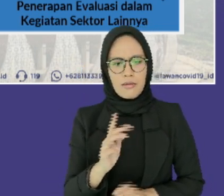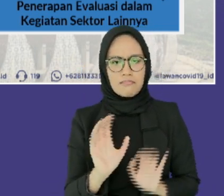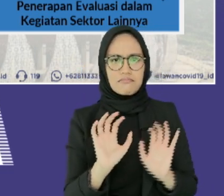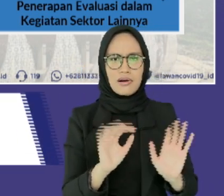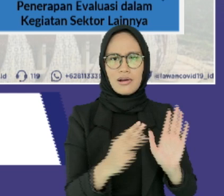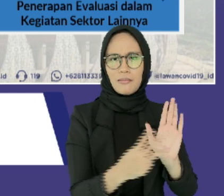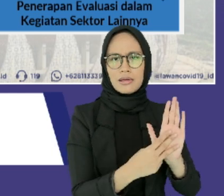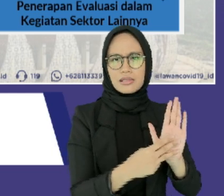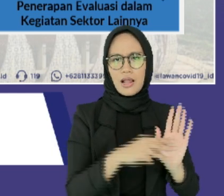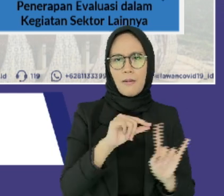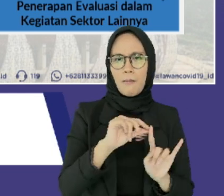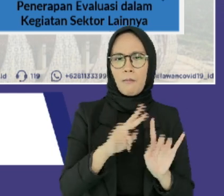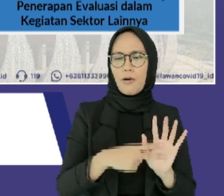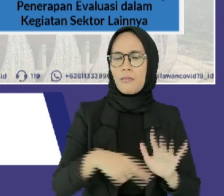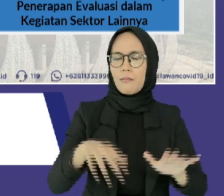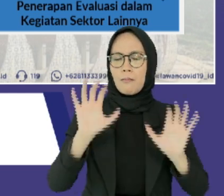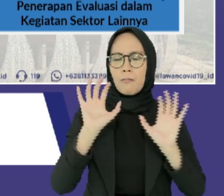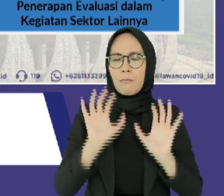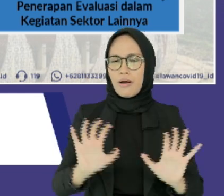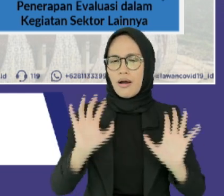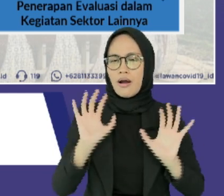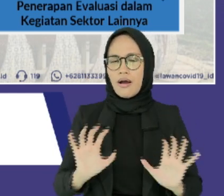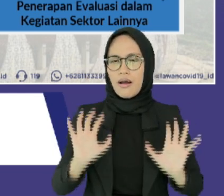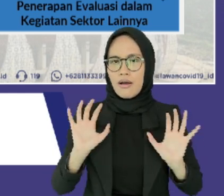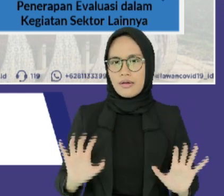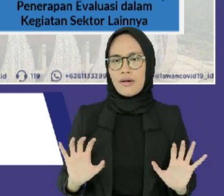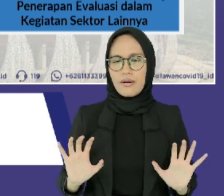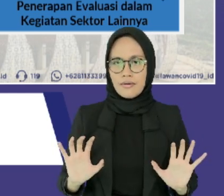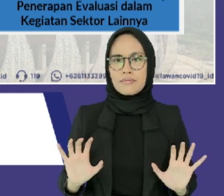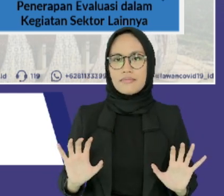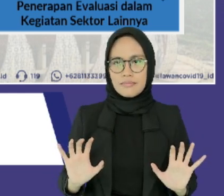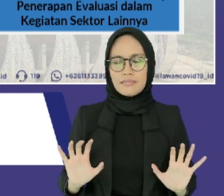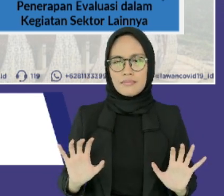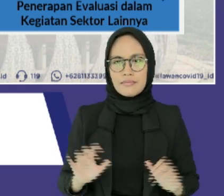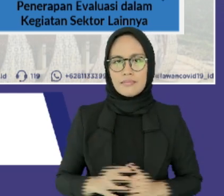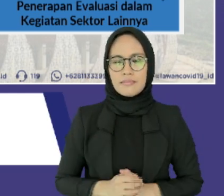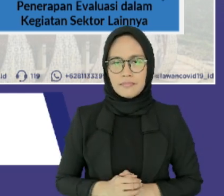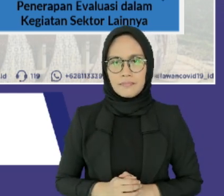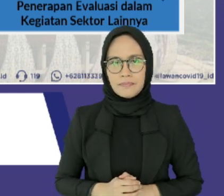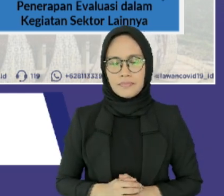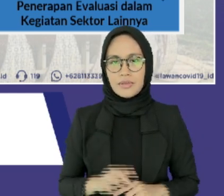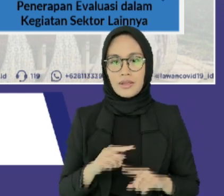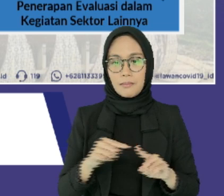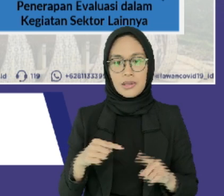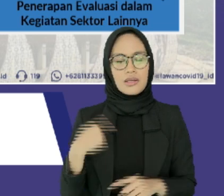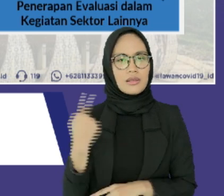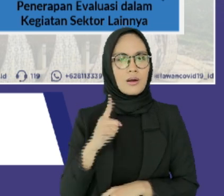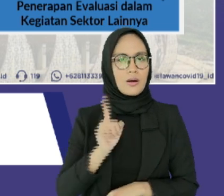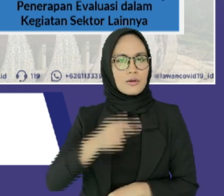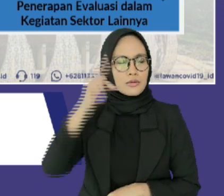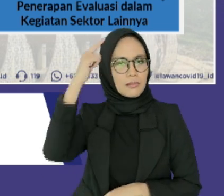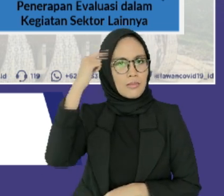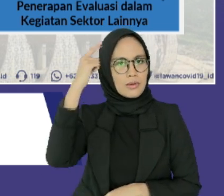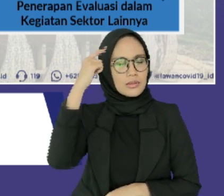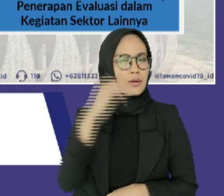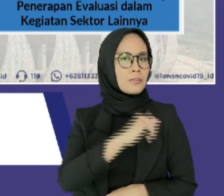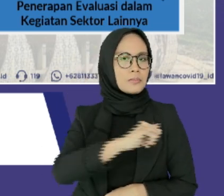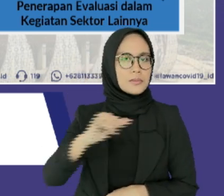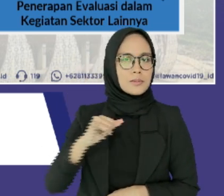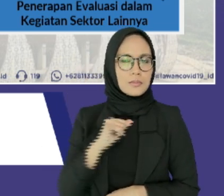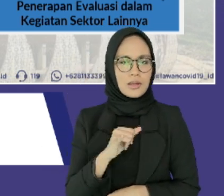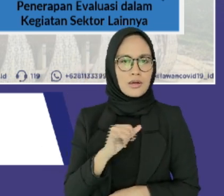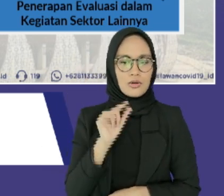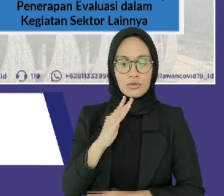2020 disampaikan kepada masyarakat secara transparan dengan tujuan menjadi penyemangat bersama untuk melakukan